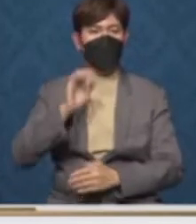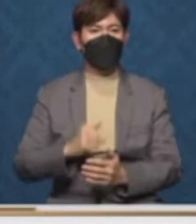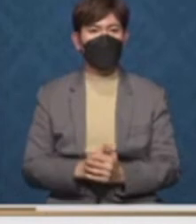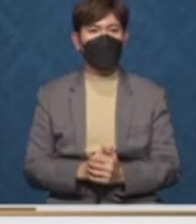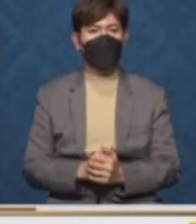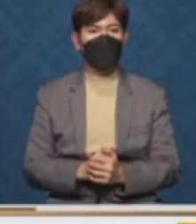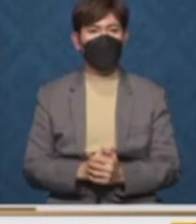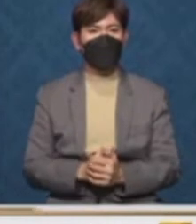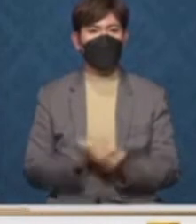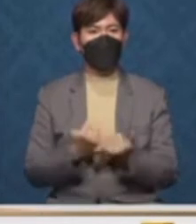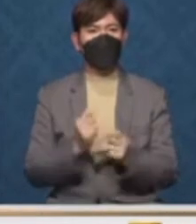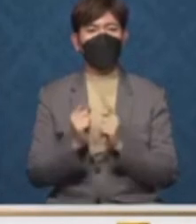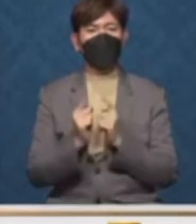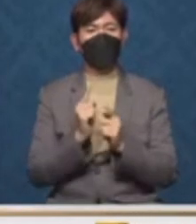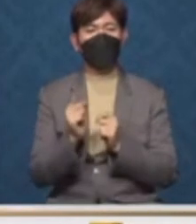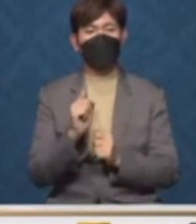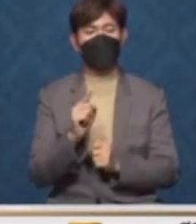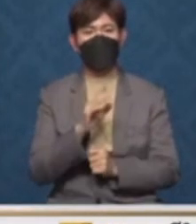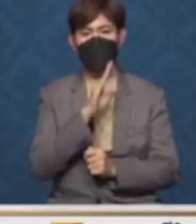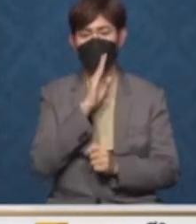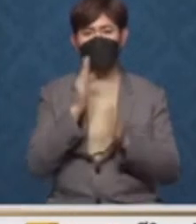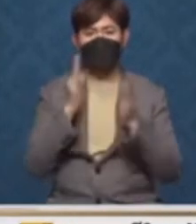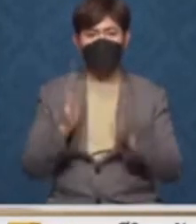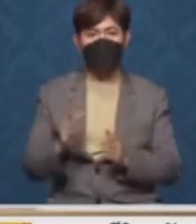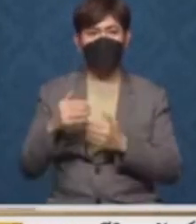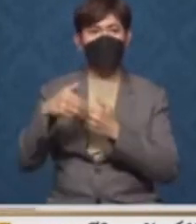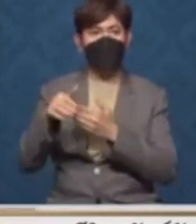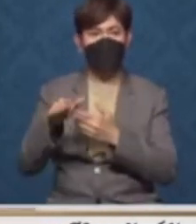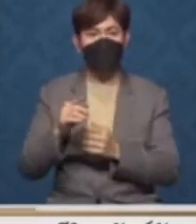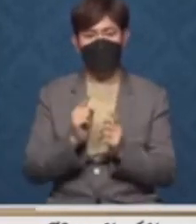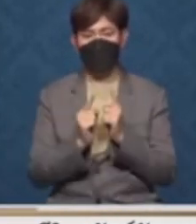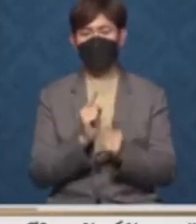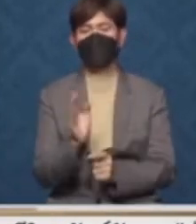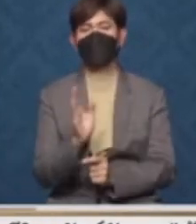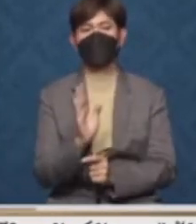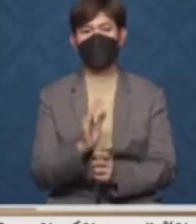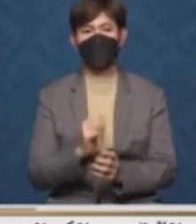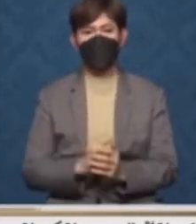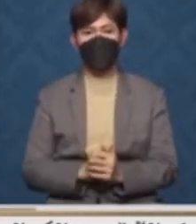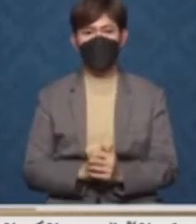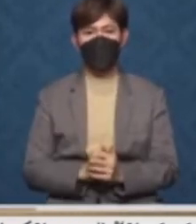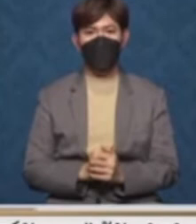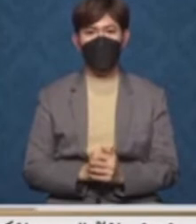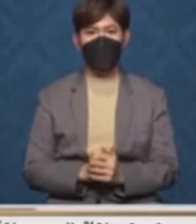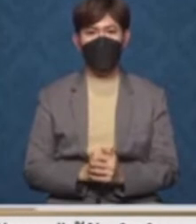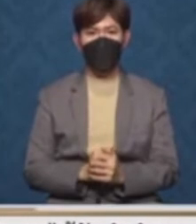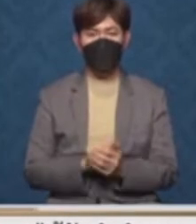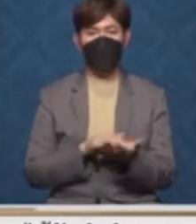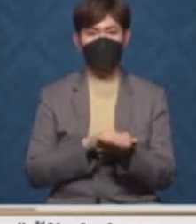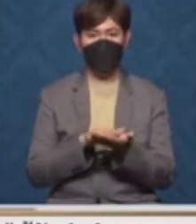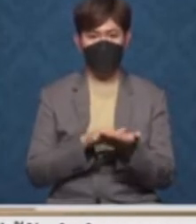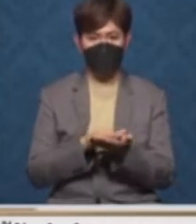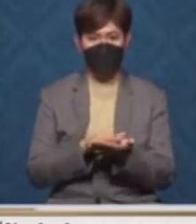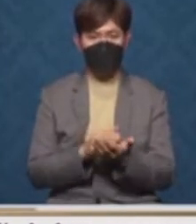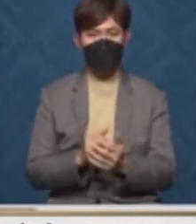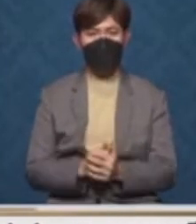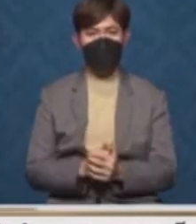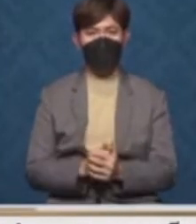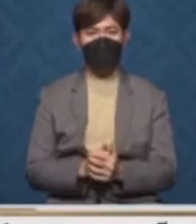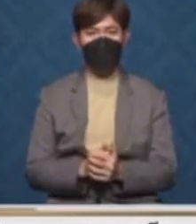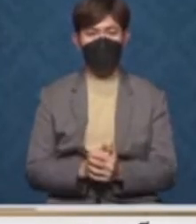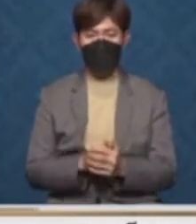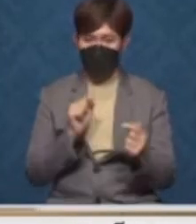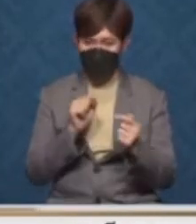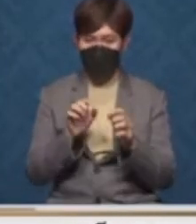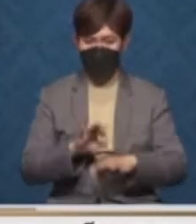างหลักกันไว้นะครับ ครับ ถ้าเป็นเรื่องบุคคลภายนอกเนี่ยต้องพยายามหลีกเลี่ยงนะครับ ครับ รวมทั้งรูปด้วยครับครับผม ครับผมผมเอาเฉพาะที่จ